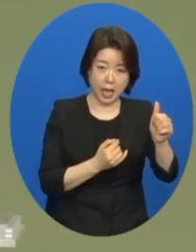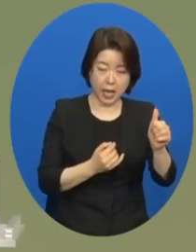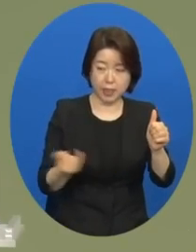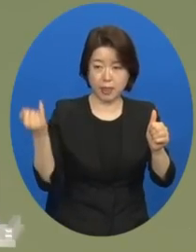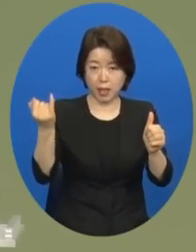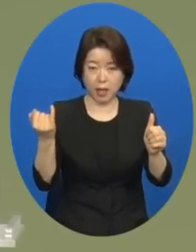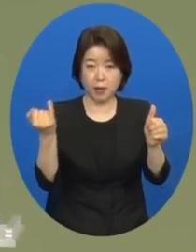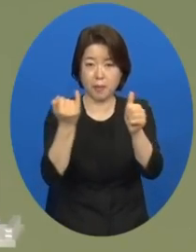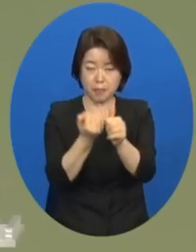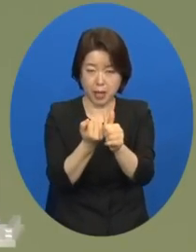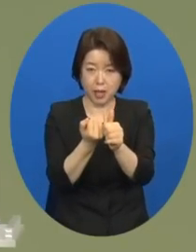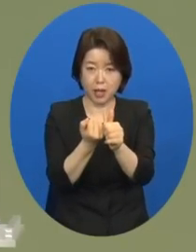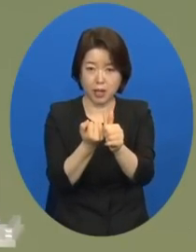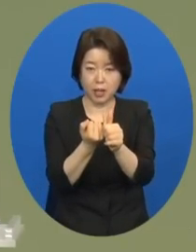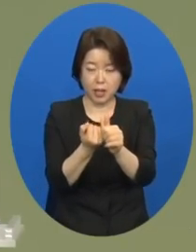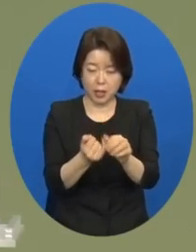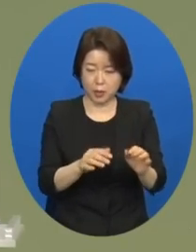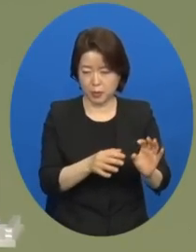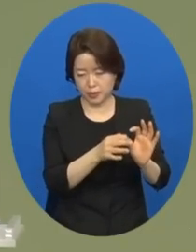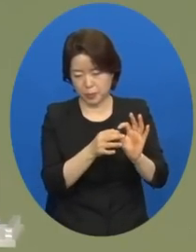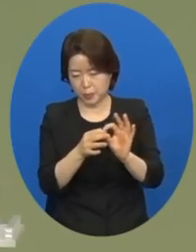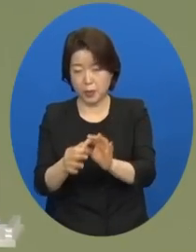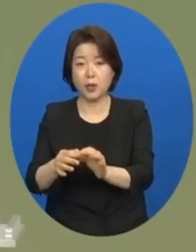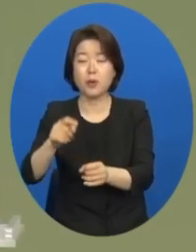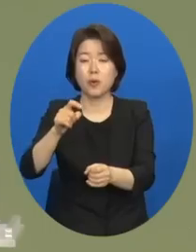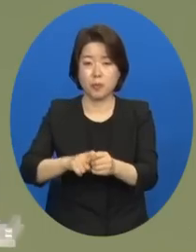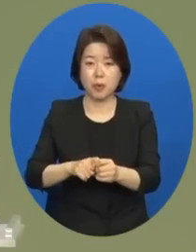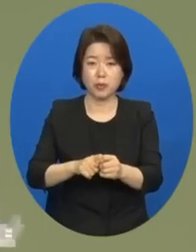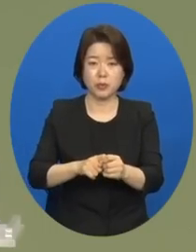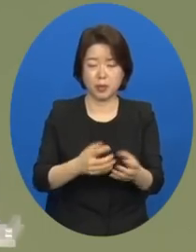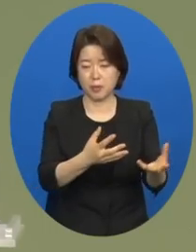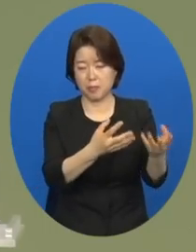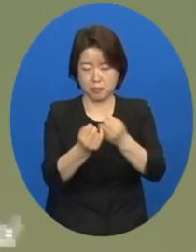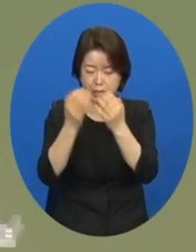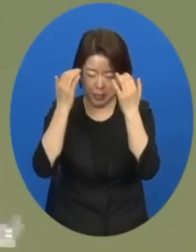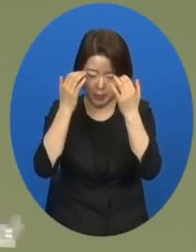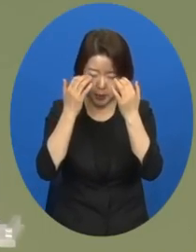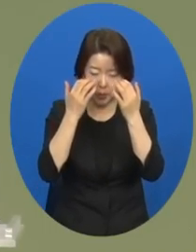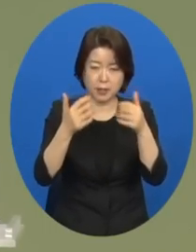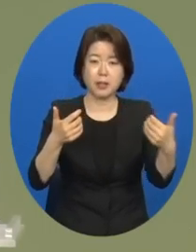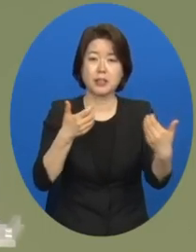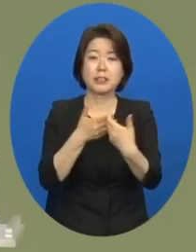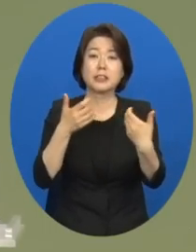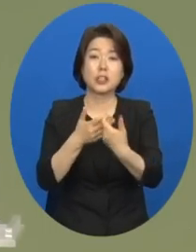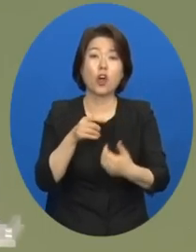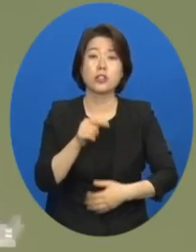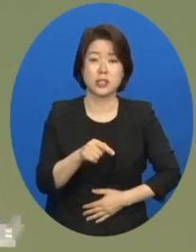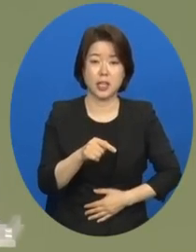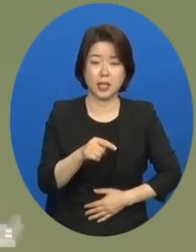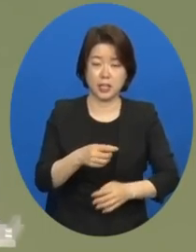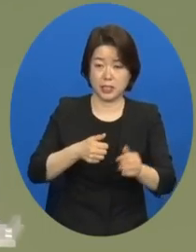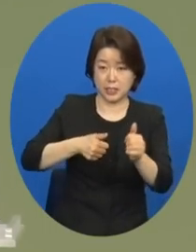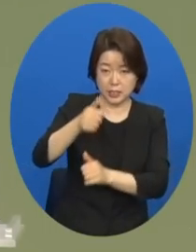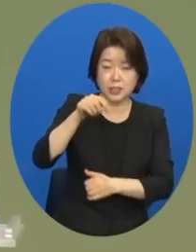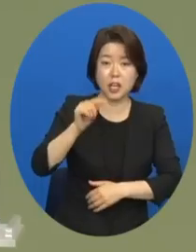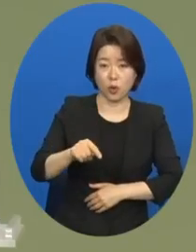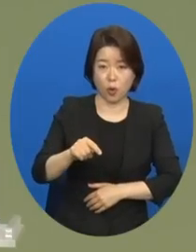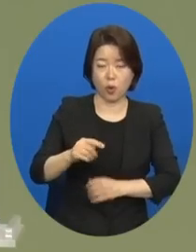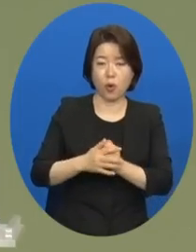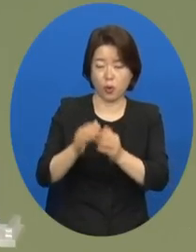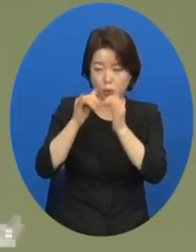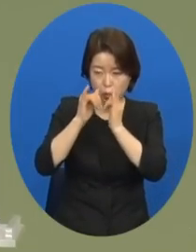자리매김이 매김하기 위하여 숱한 고통을 치러내는 전쟁에서 승리하는 것이기 때문에